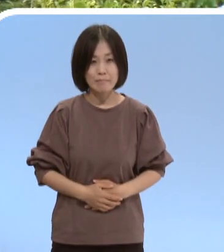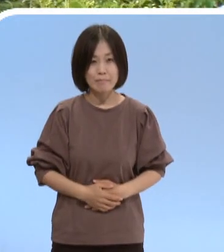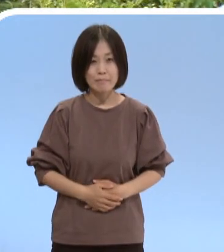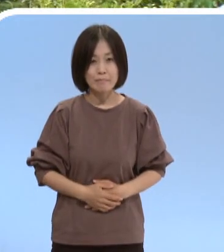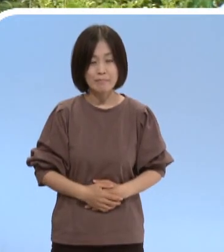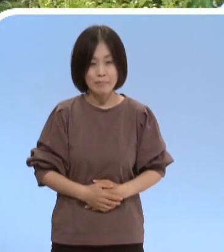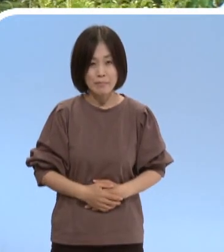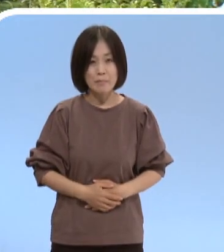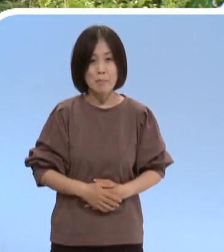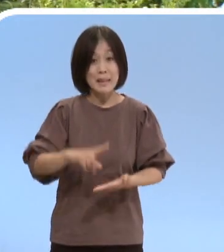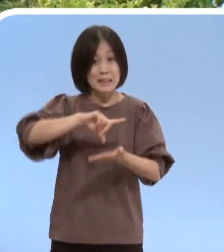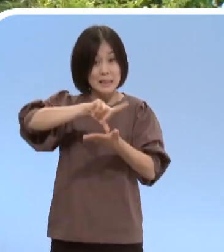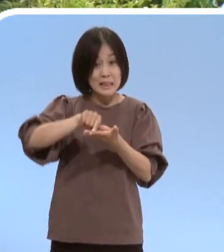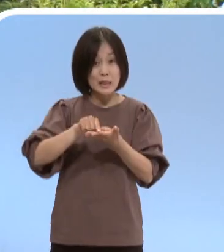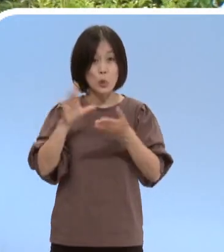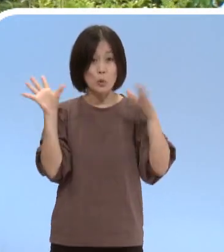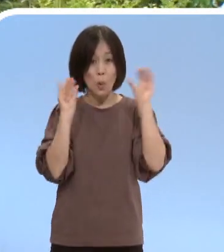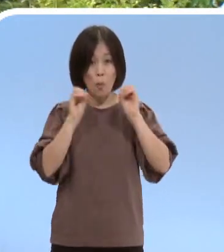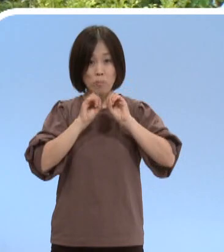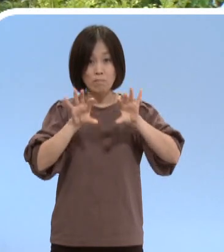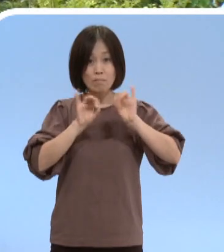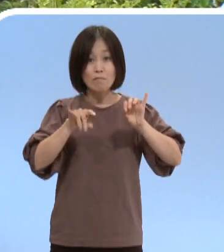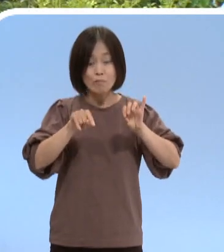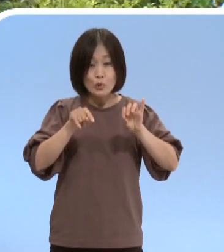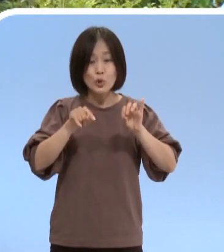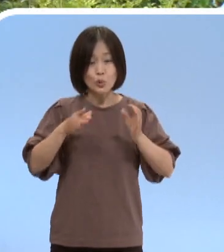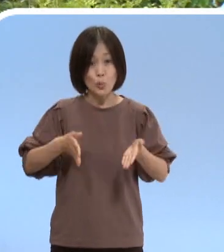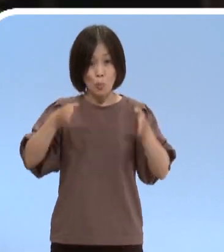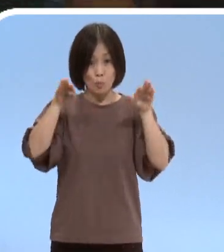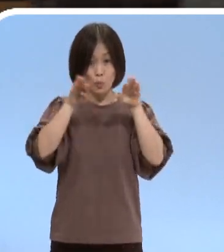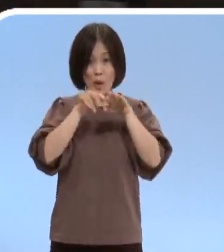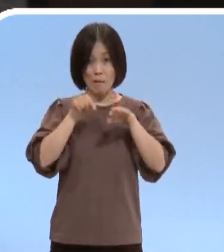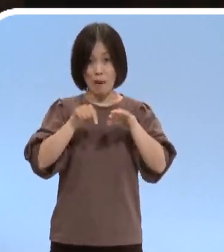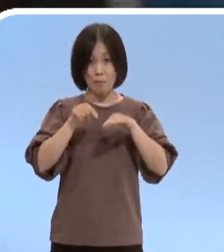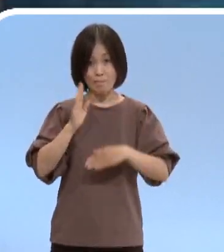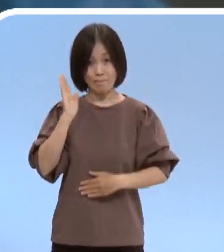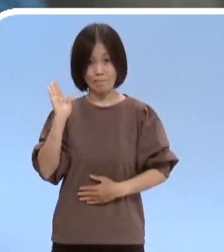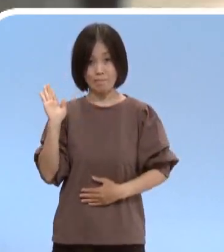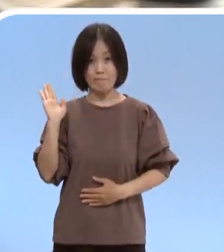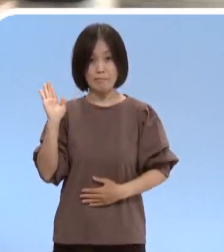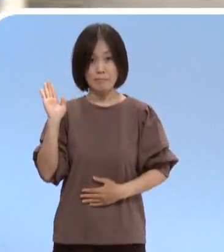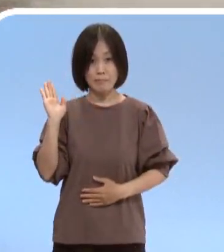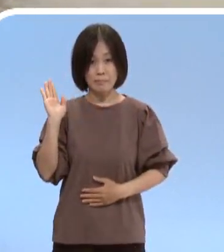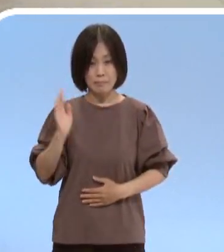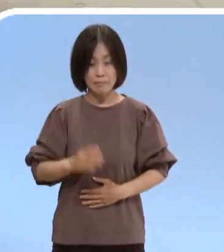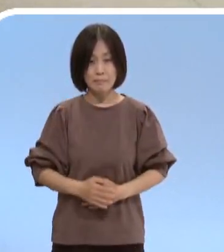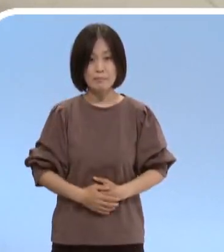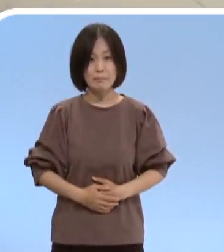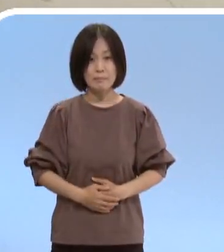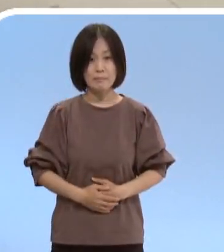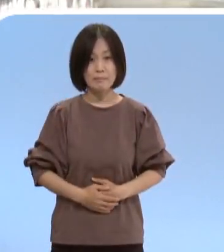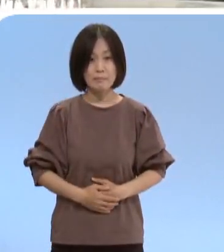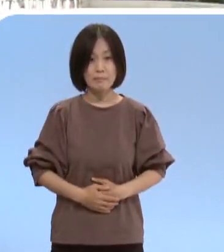まず心さんは地域の情報を発信しているおじろ物産館へ。